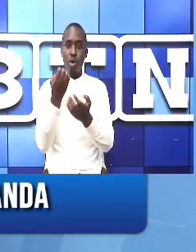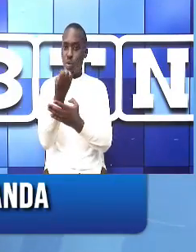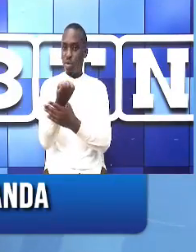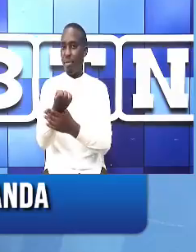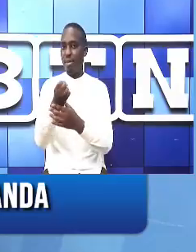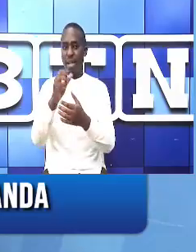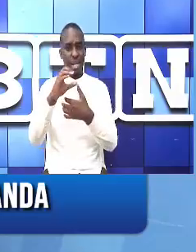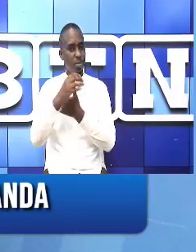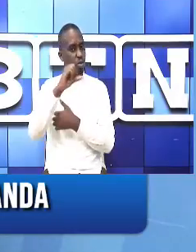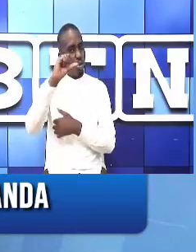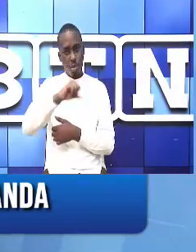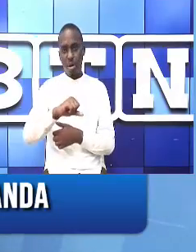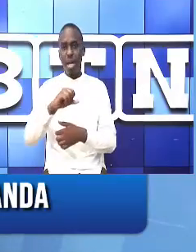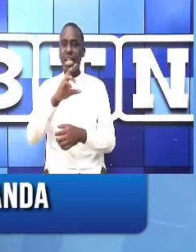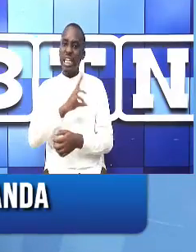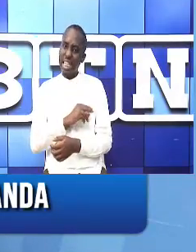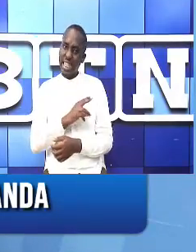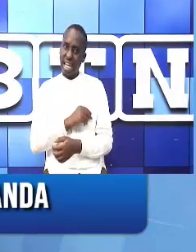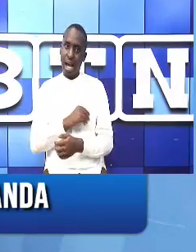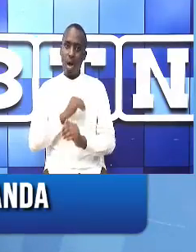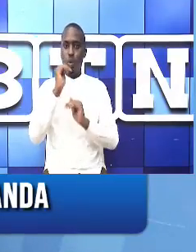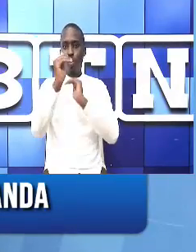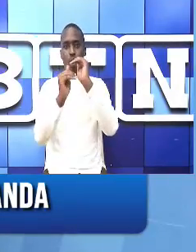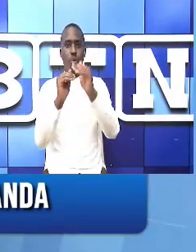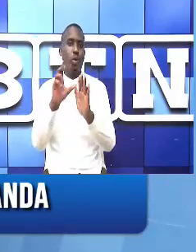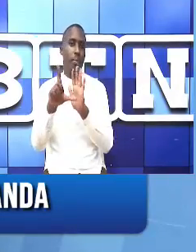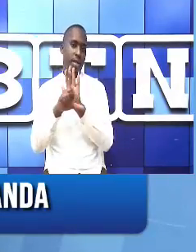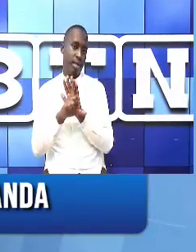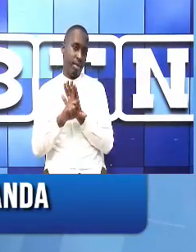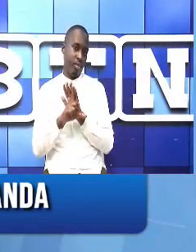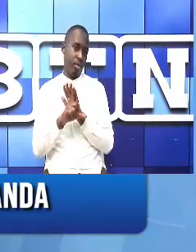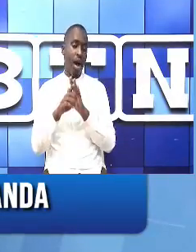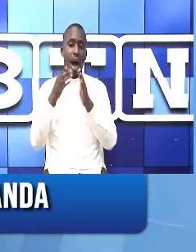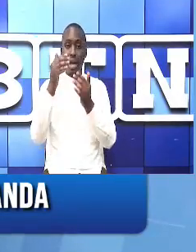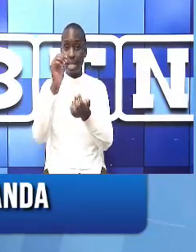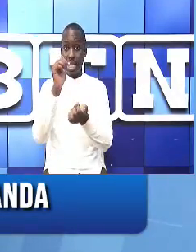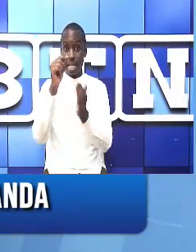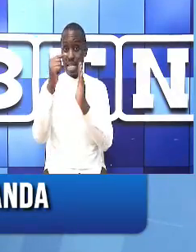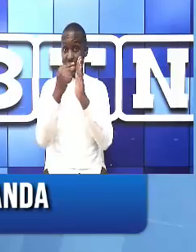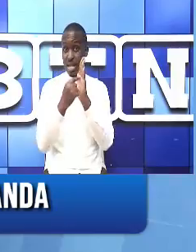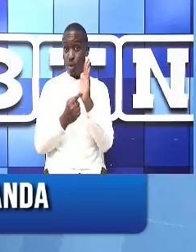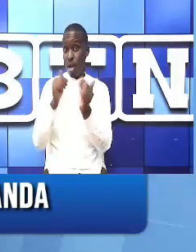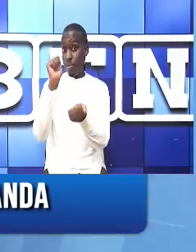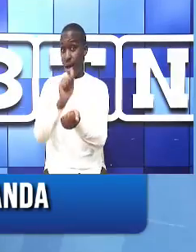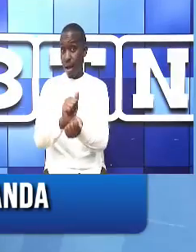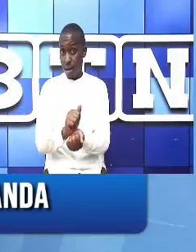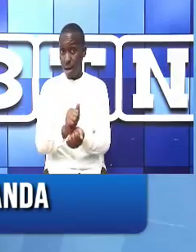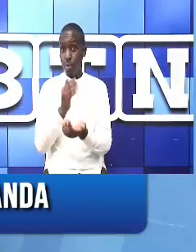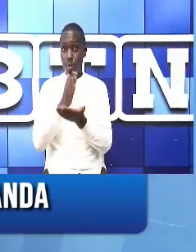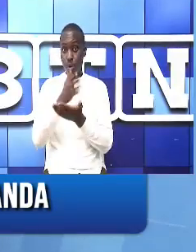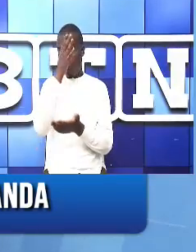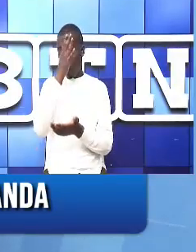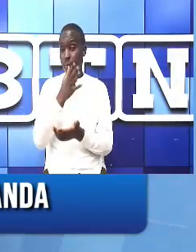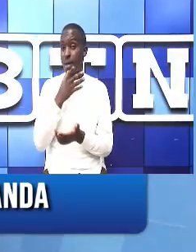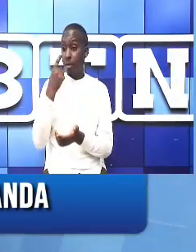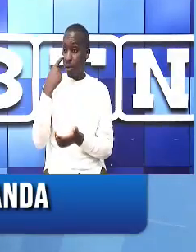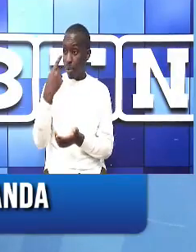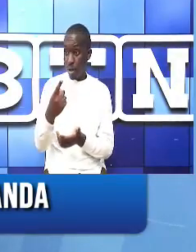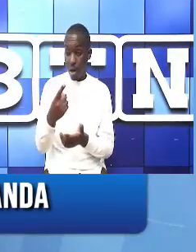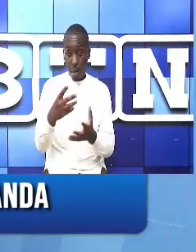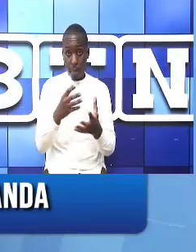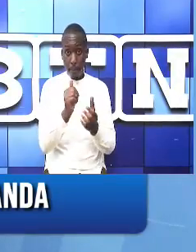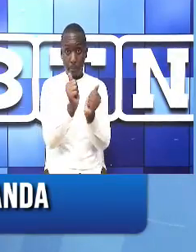ingeso mbi noneho ni icyaha mu rwego rw'amategeko rwose hari ingingo ibihana hari ingingo ibihana rwose umubyeyi bazabona